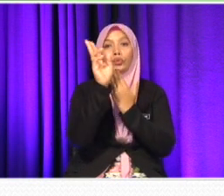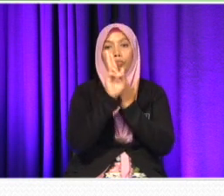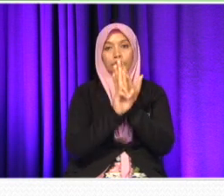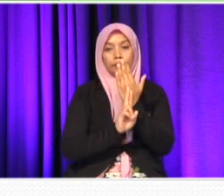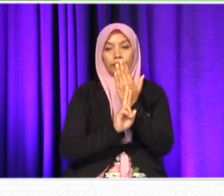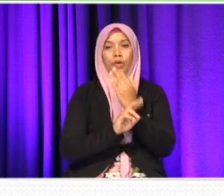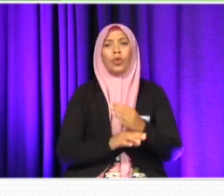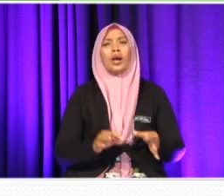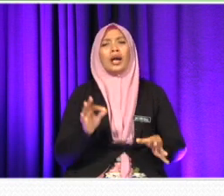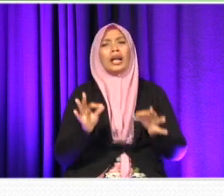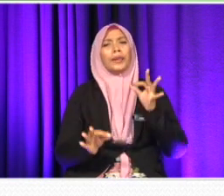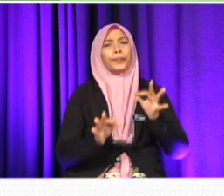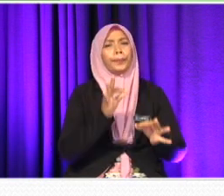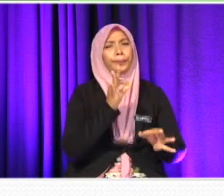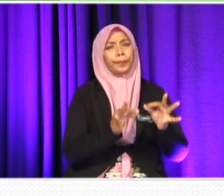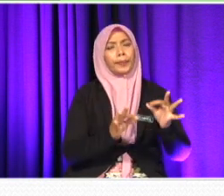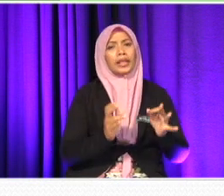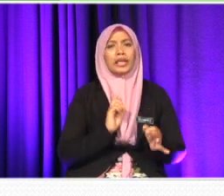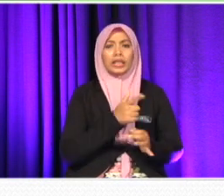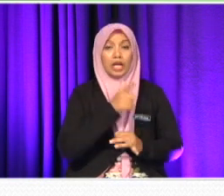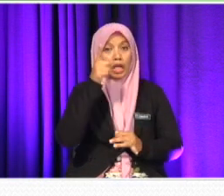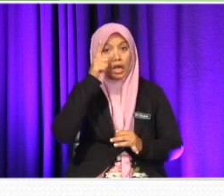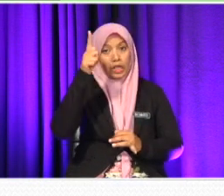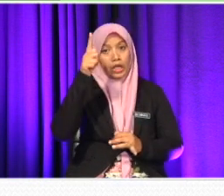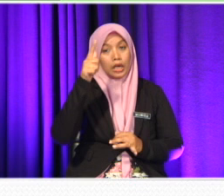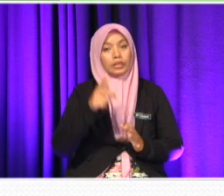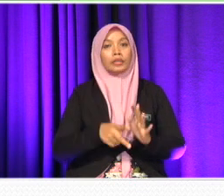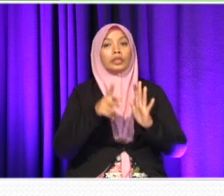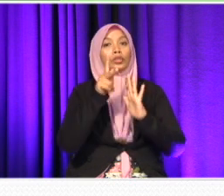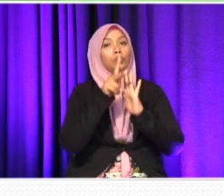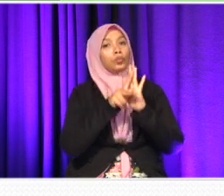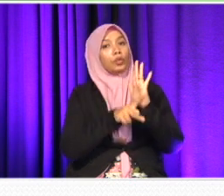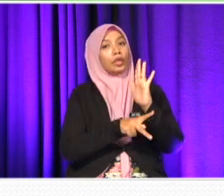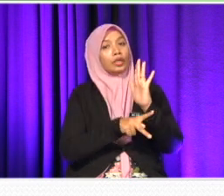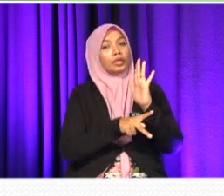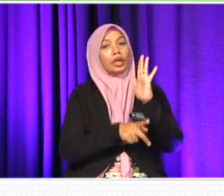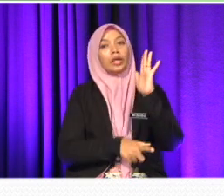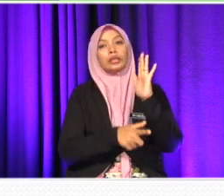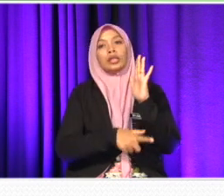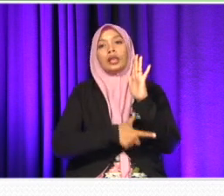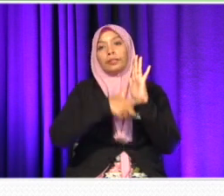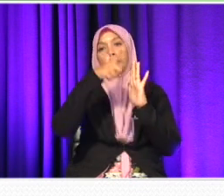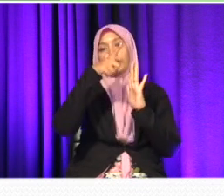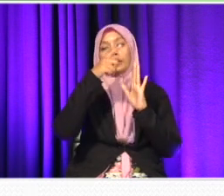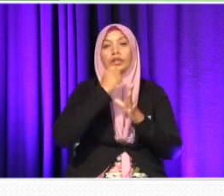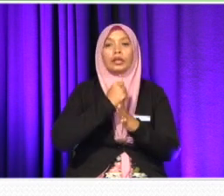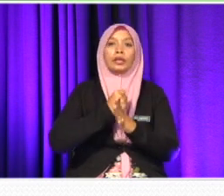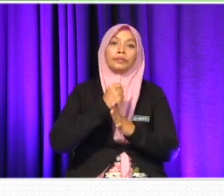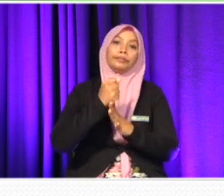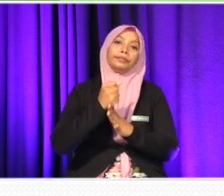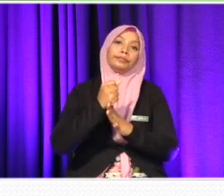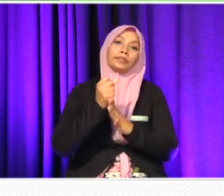lihat adanya kelebihan ada yang kekurangan kalau itu ada kelebihan Adapun September ada